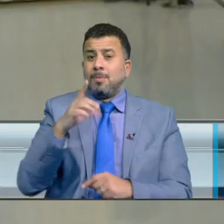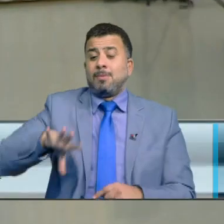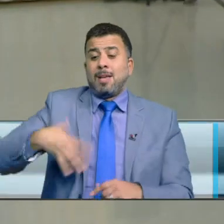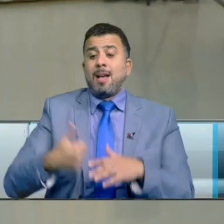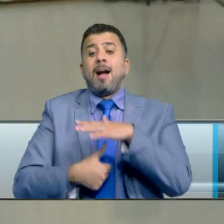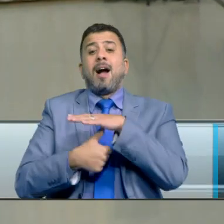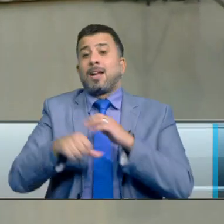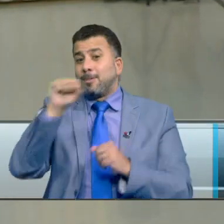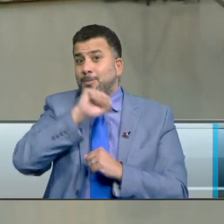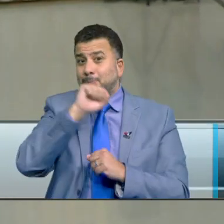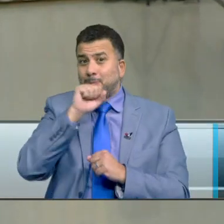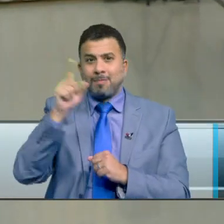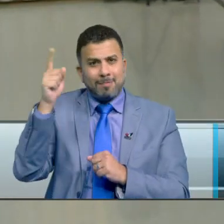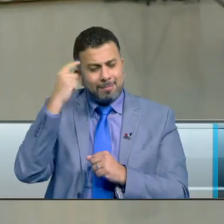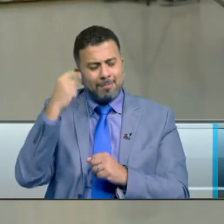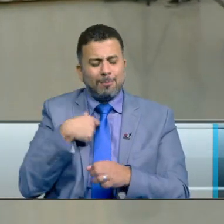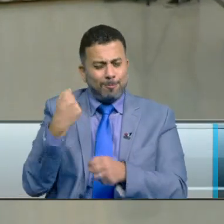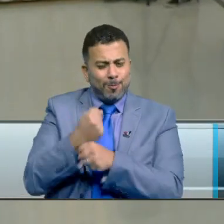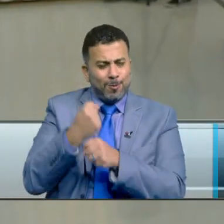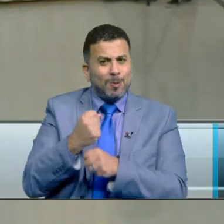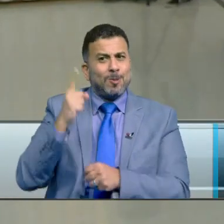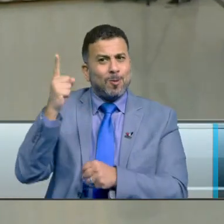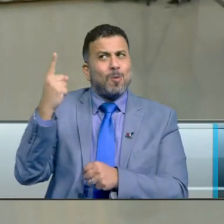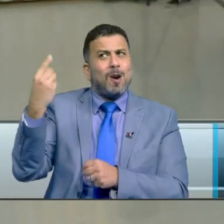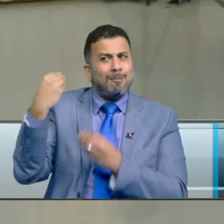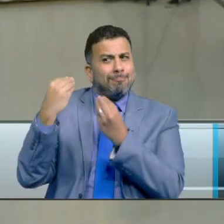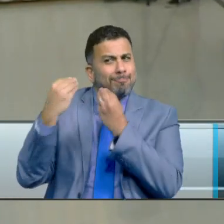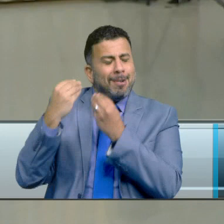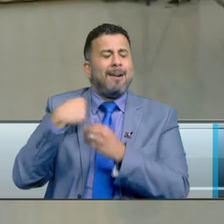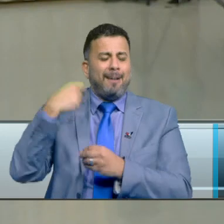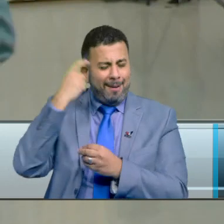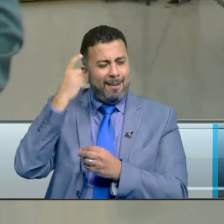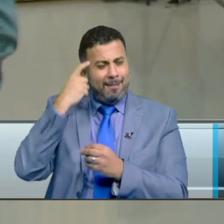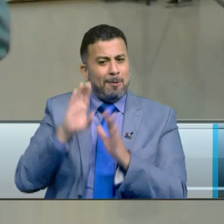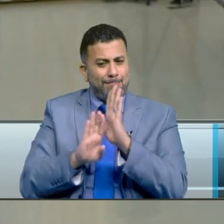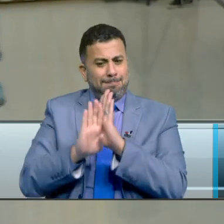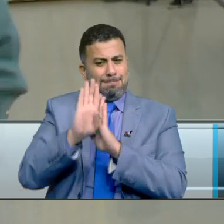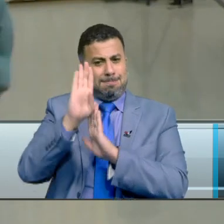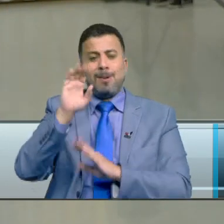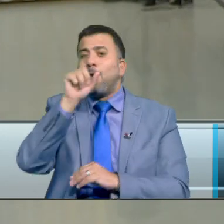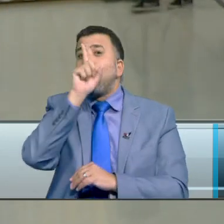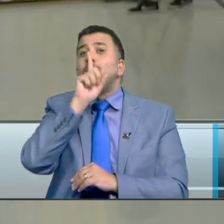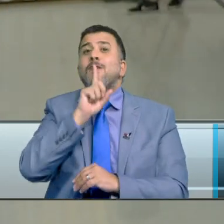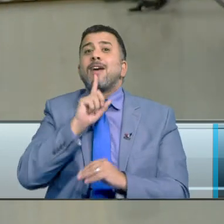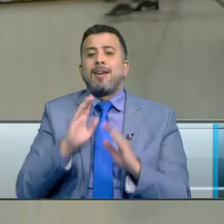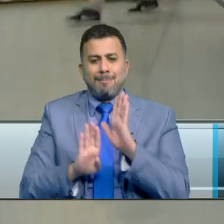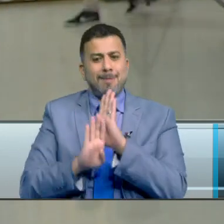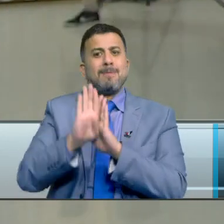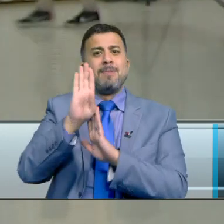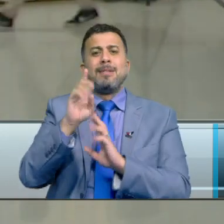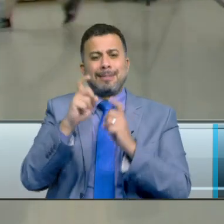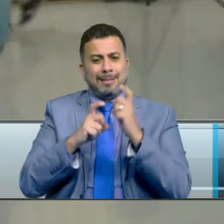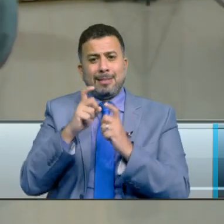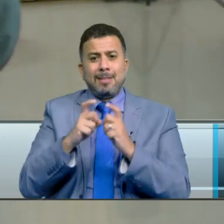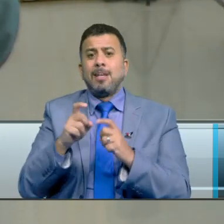السمو، وذلك مثل ما قلنا علينا كنجهات أن نحافظ على هذه المكانة المرموقة التي وصلت لها المدينة، وإن شاء الله